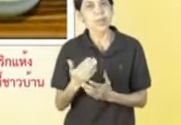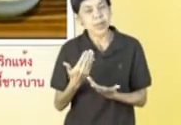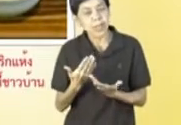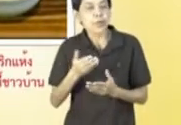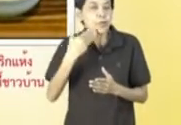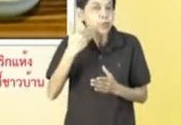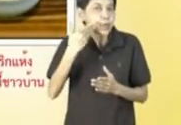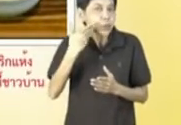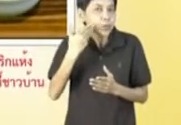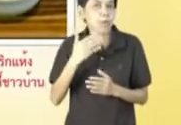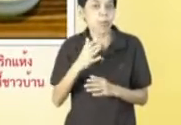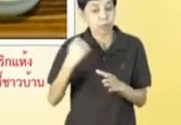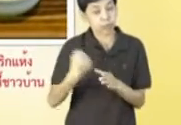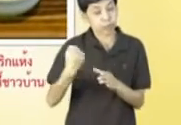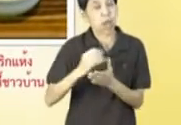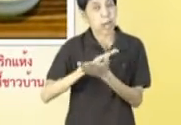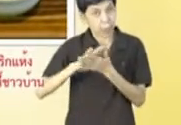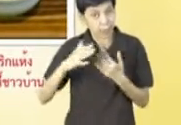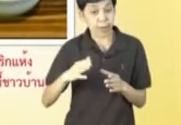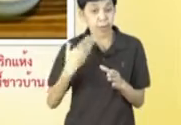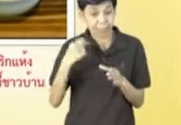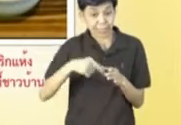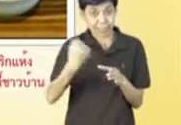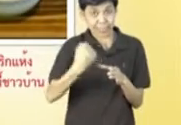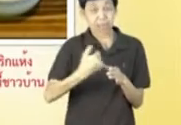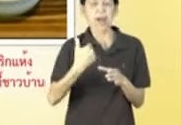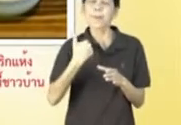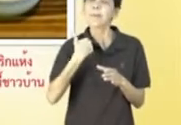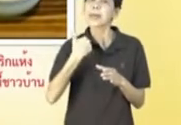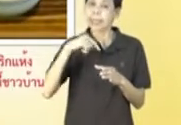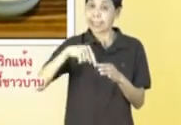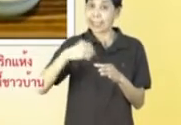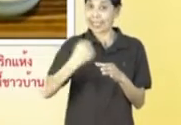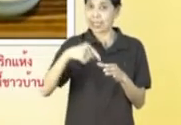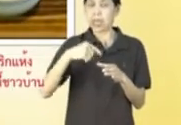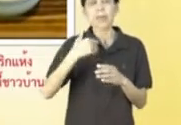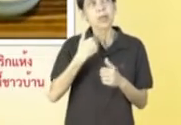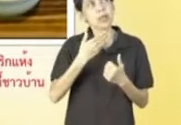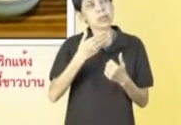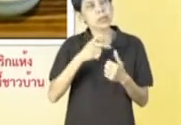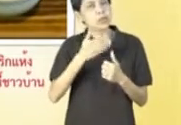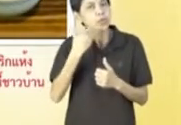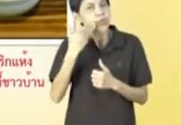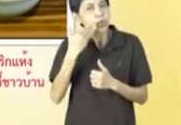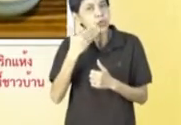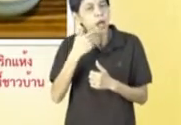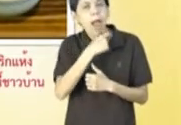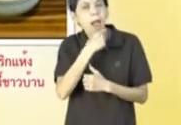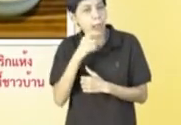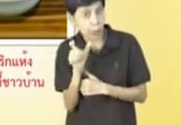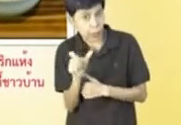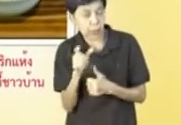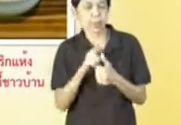น้ำพริกนะฮะ ส่ วนผสมของน้ำพริกแกงก็จะมีพริกแห้งนะครับพริกแห้งเม็ดใ